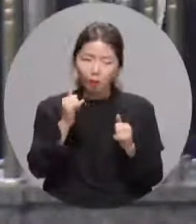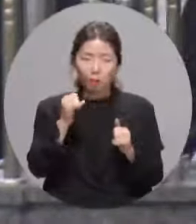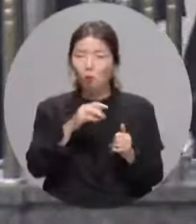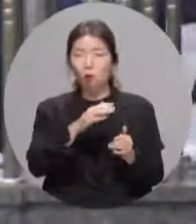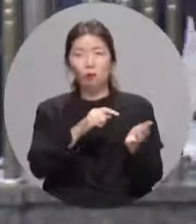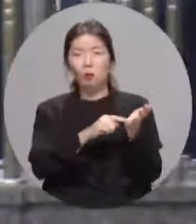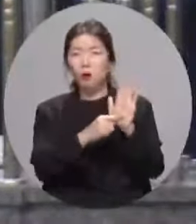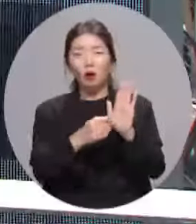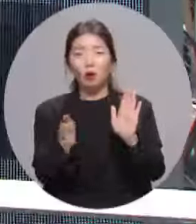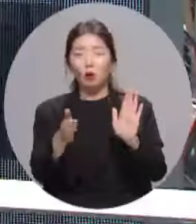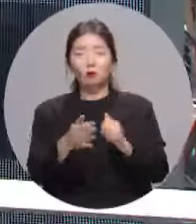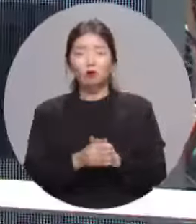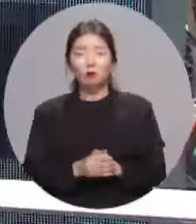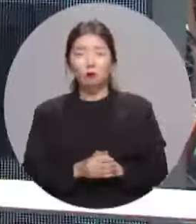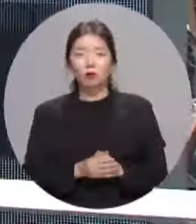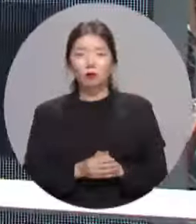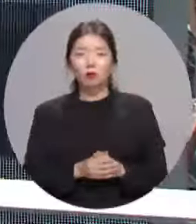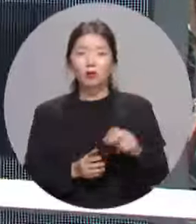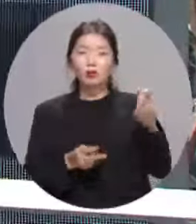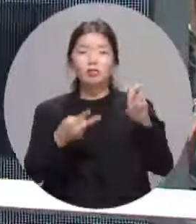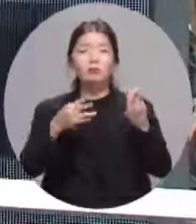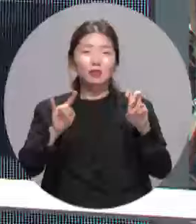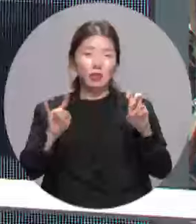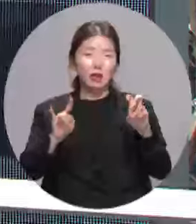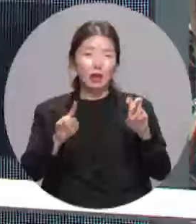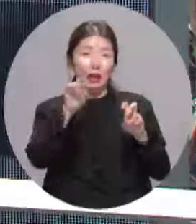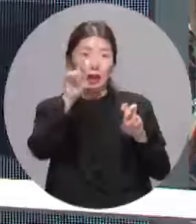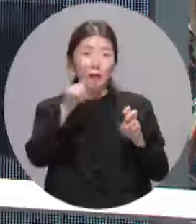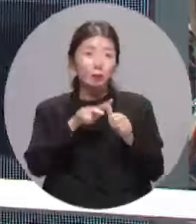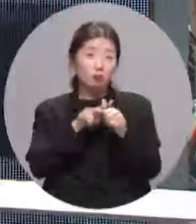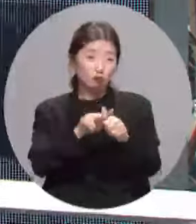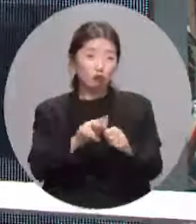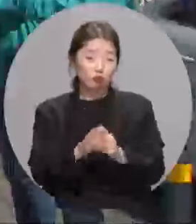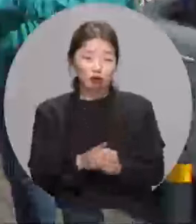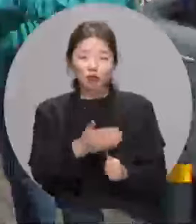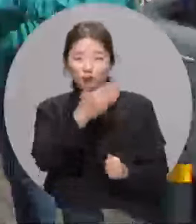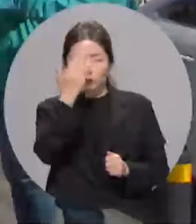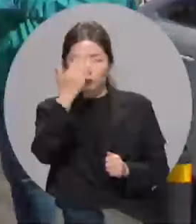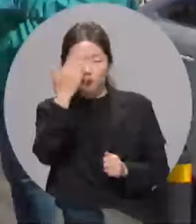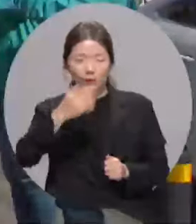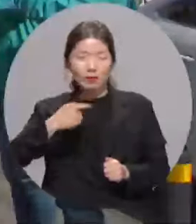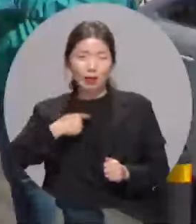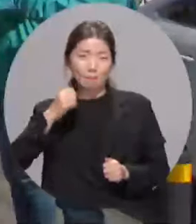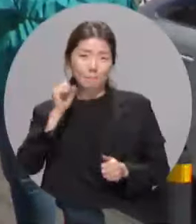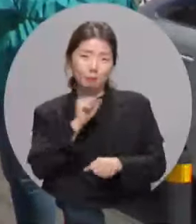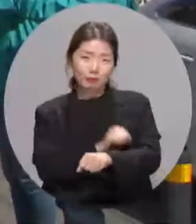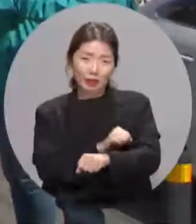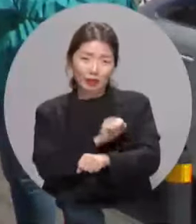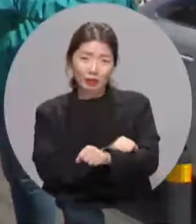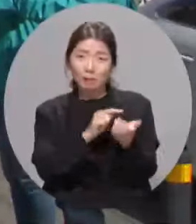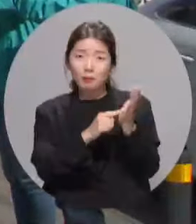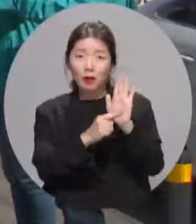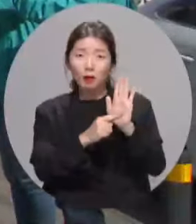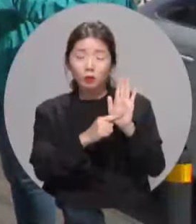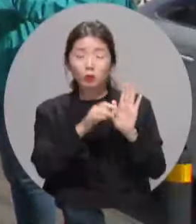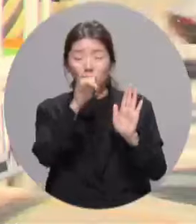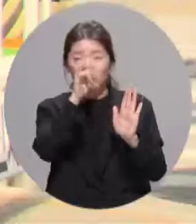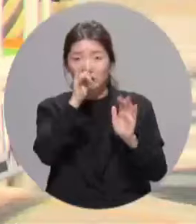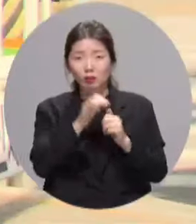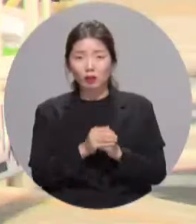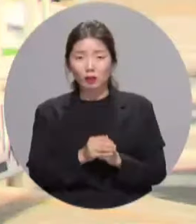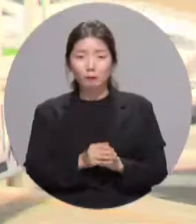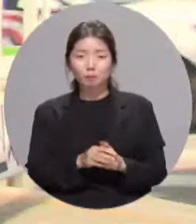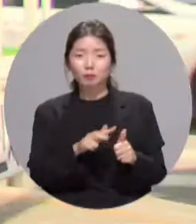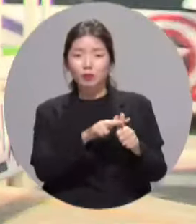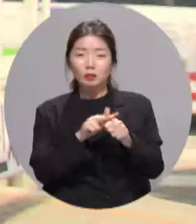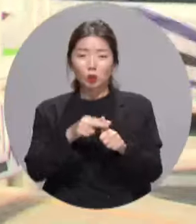있습니다. 도내에서 유일하게 20대 후보가 출마해 청년의 강점을 내세우며 눈길을 끌기도 했지만